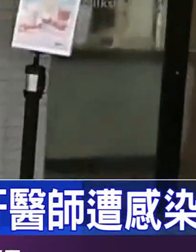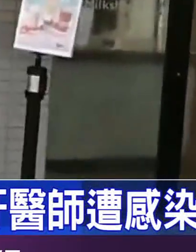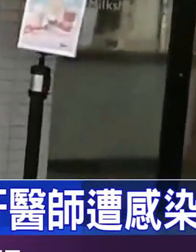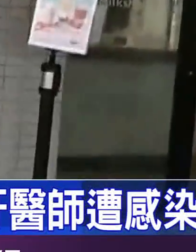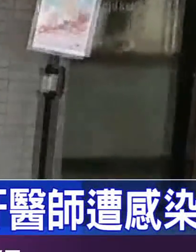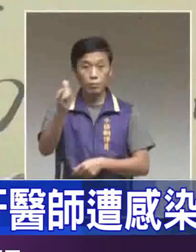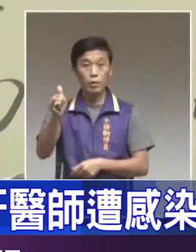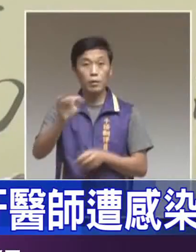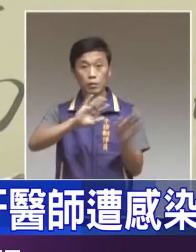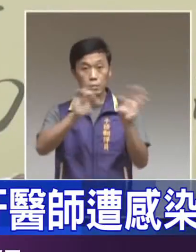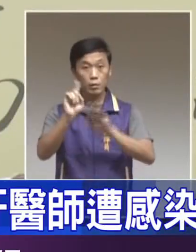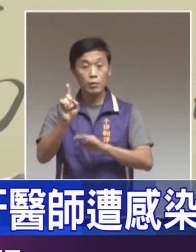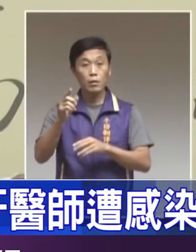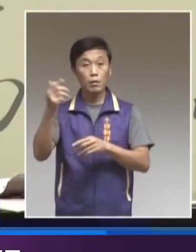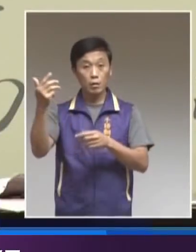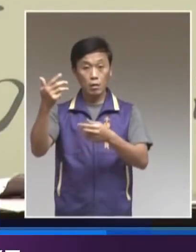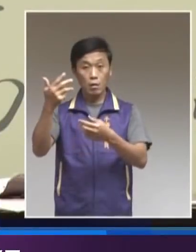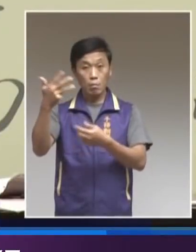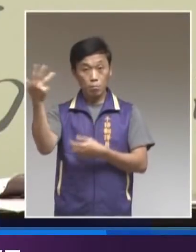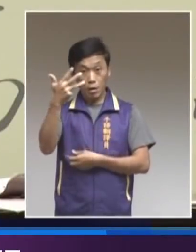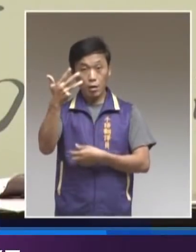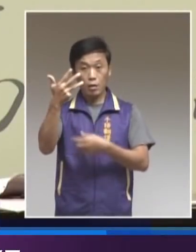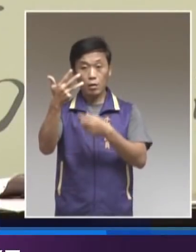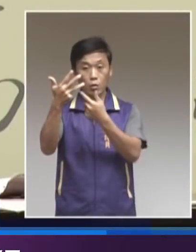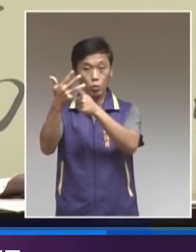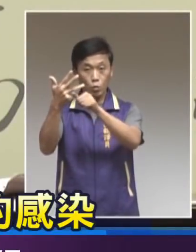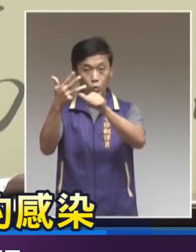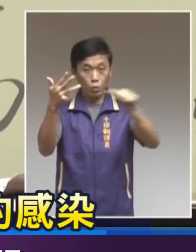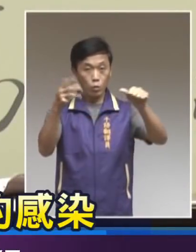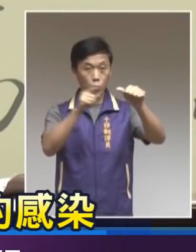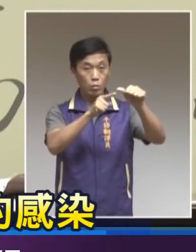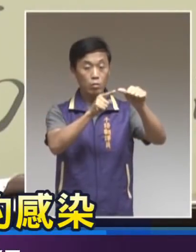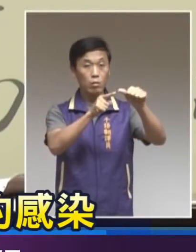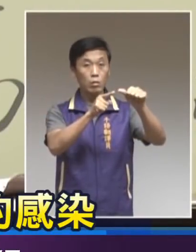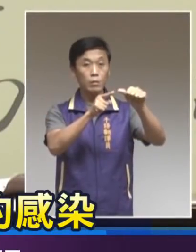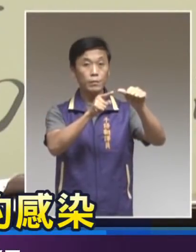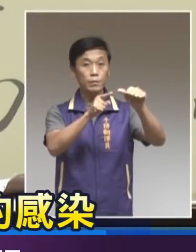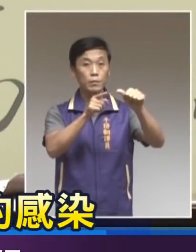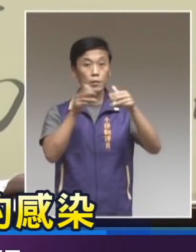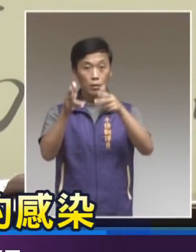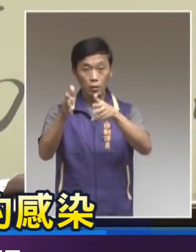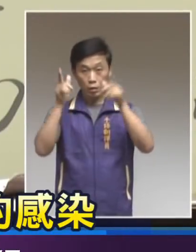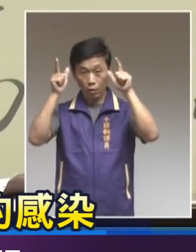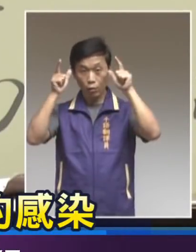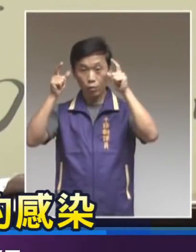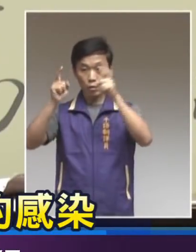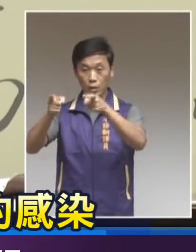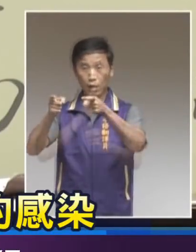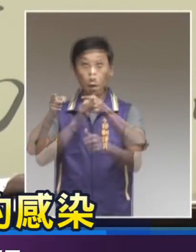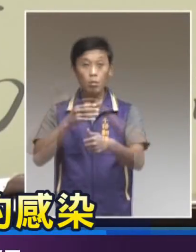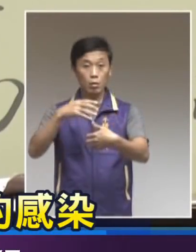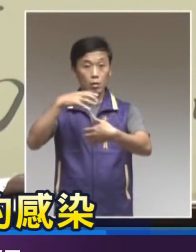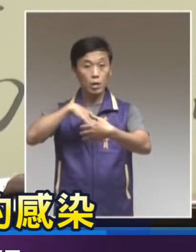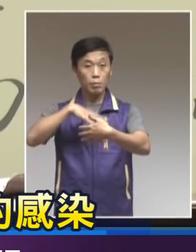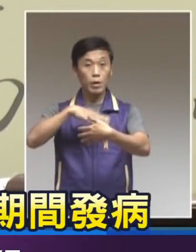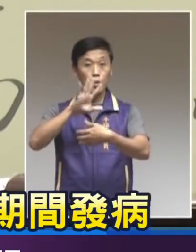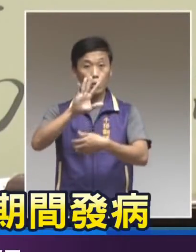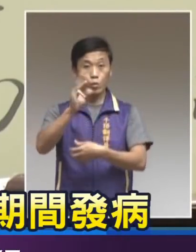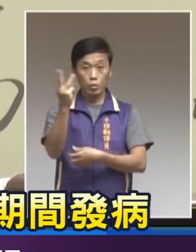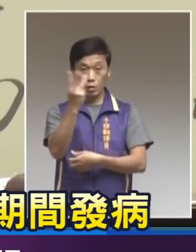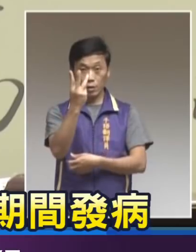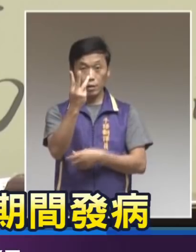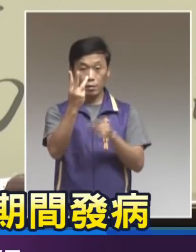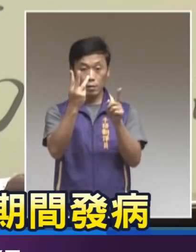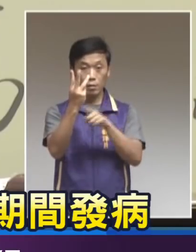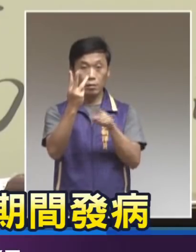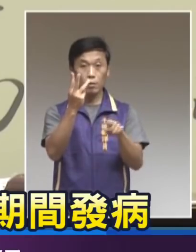本土个案。 8个里面有5个，是属于跟高港有关的感染；3个，